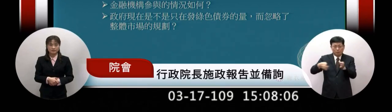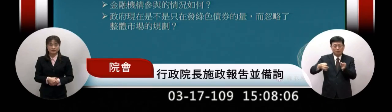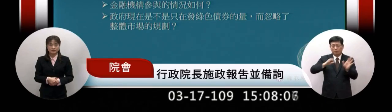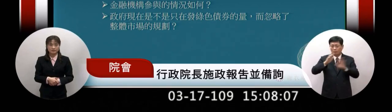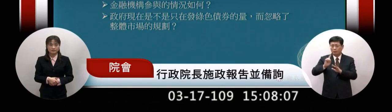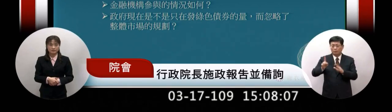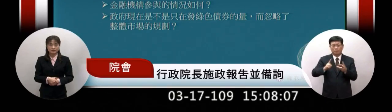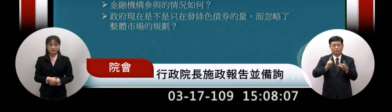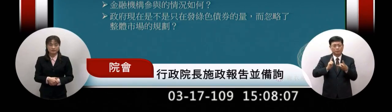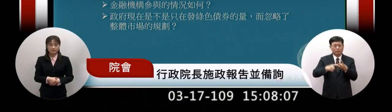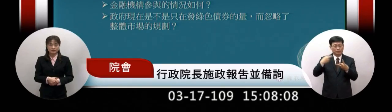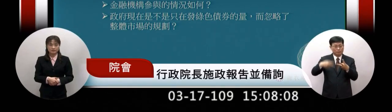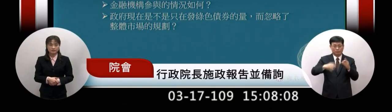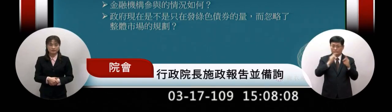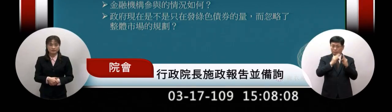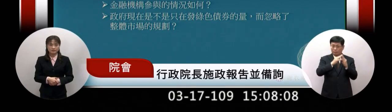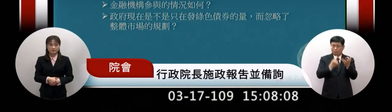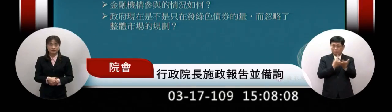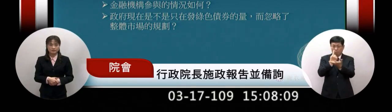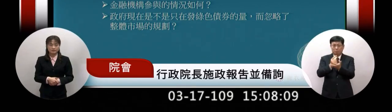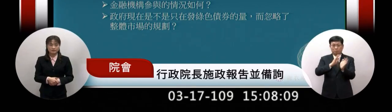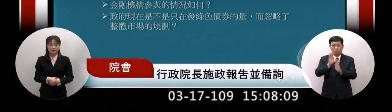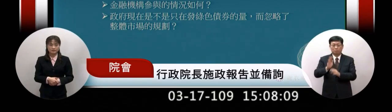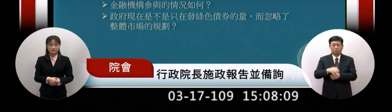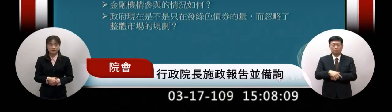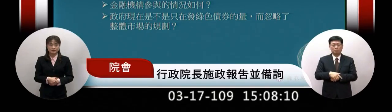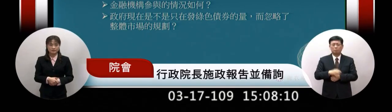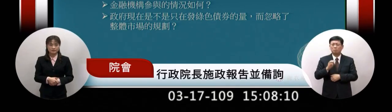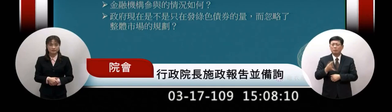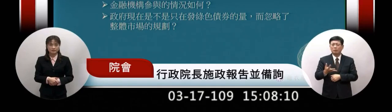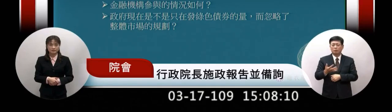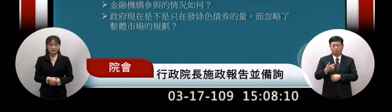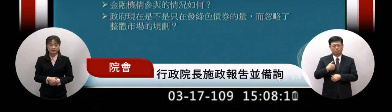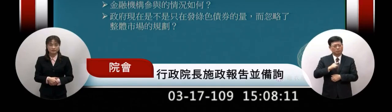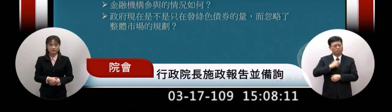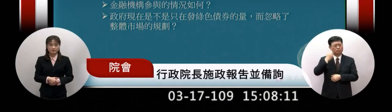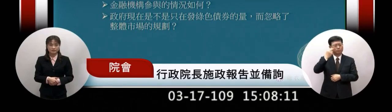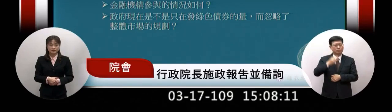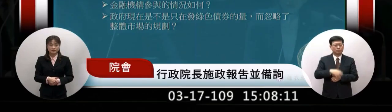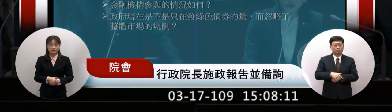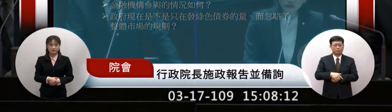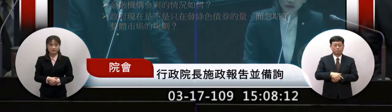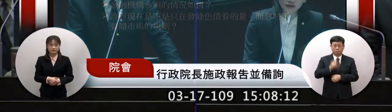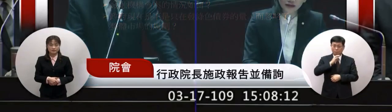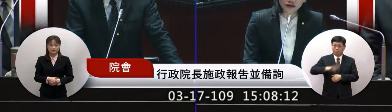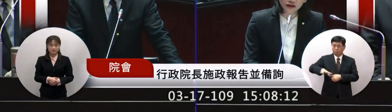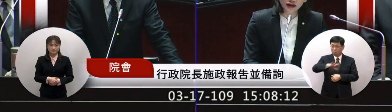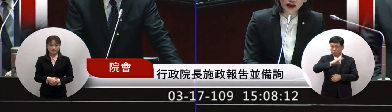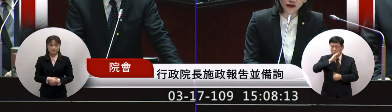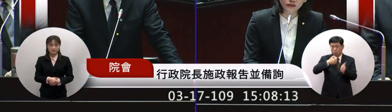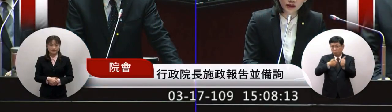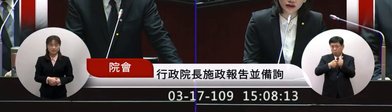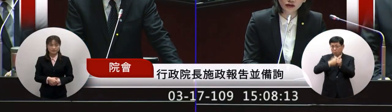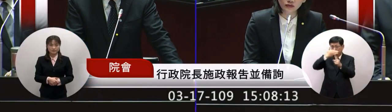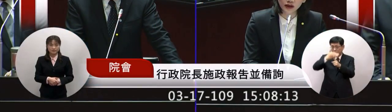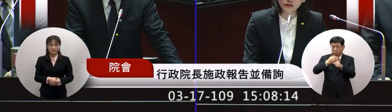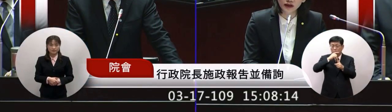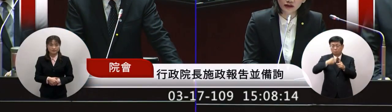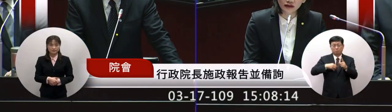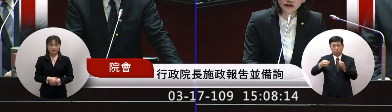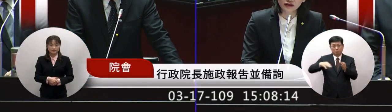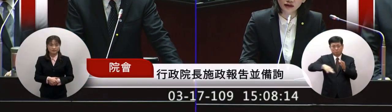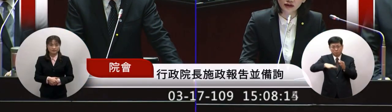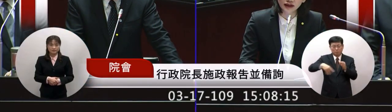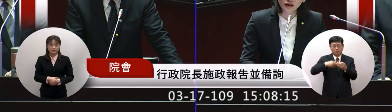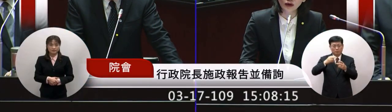有我们金融机构参与的情况哦？因为我觉得在所有刺激市场，还有我们信用评